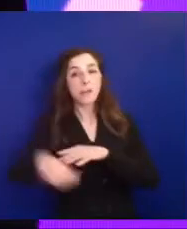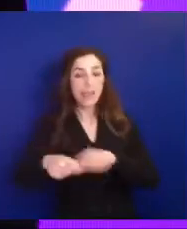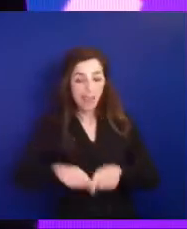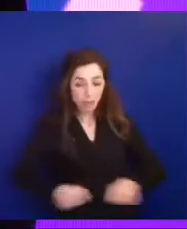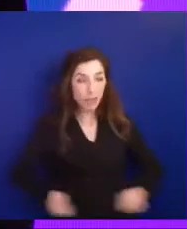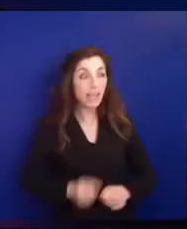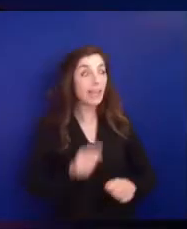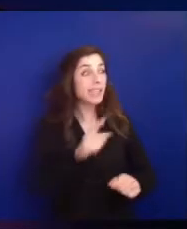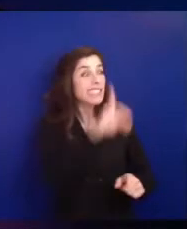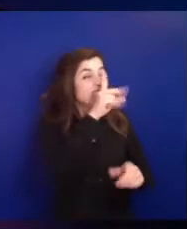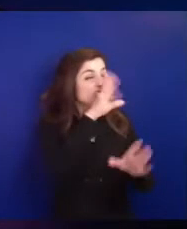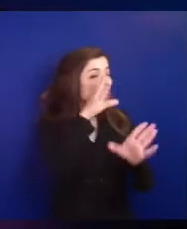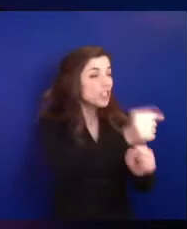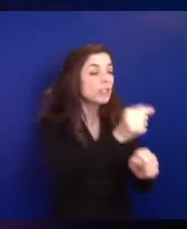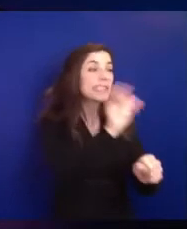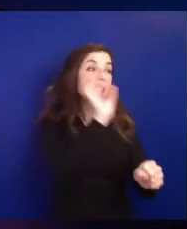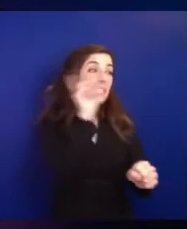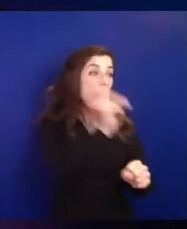ammazzo